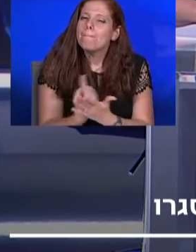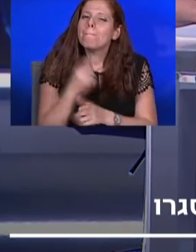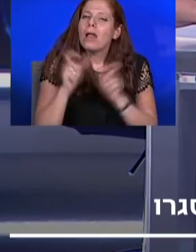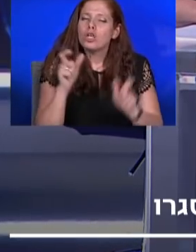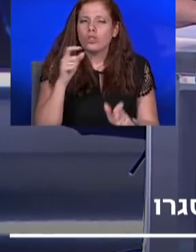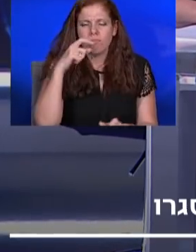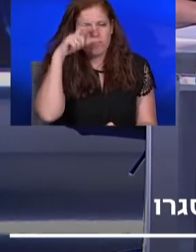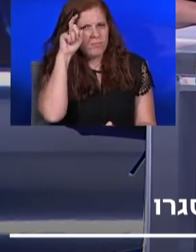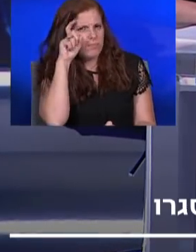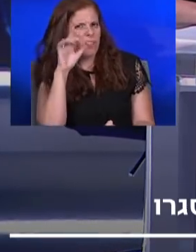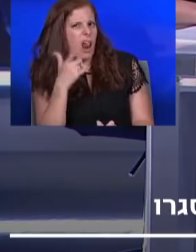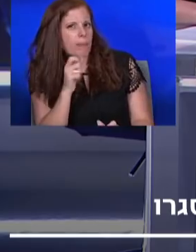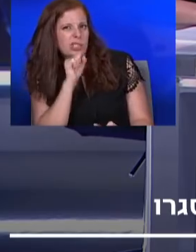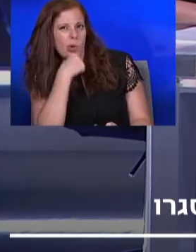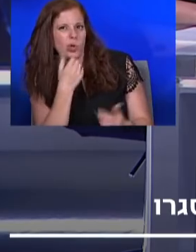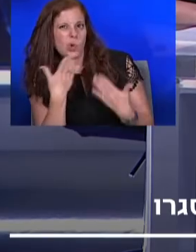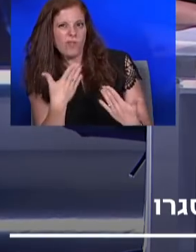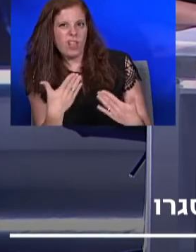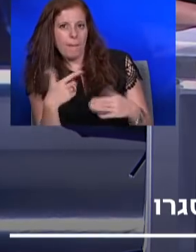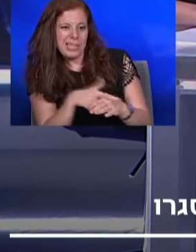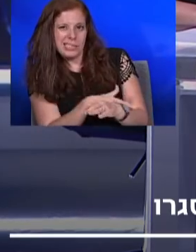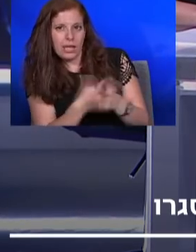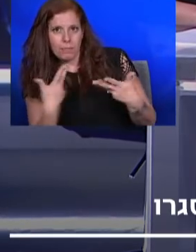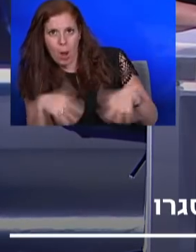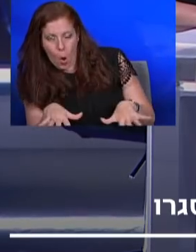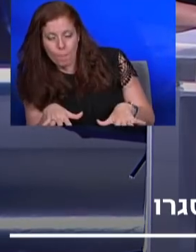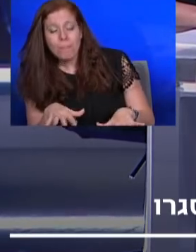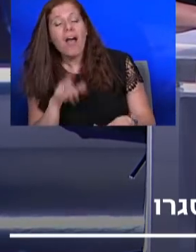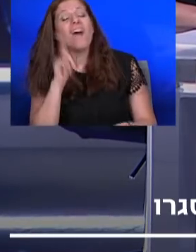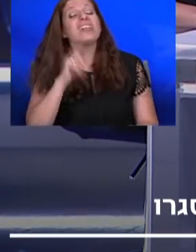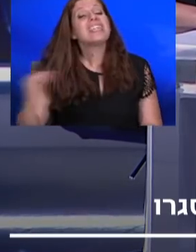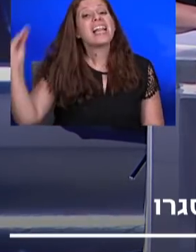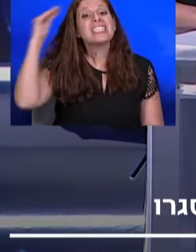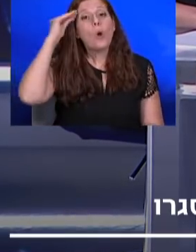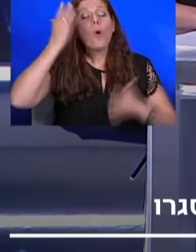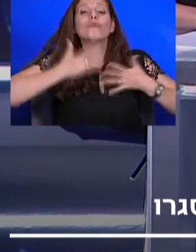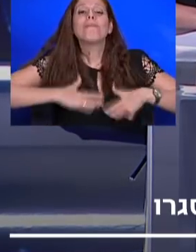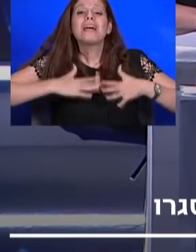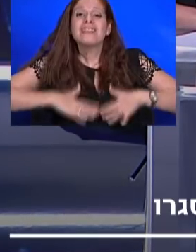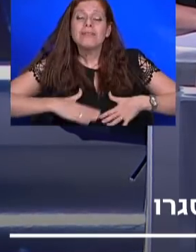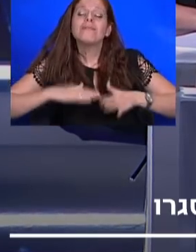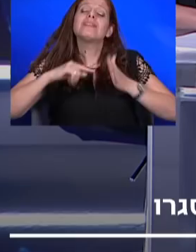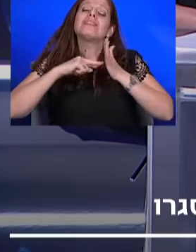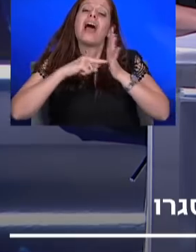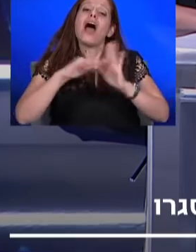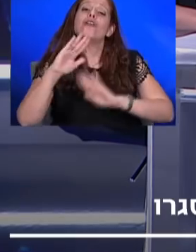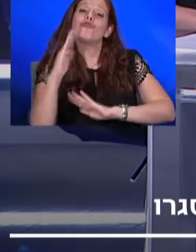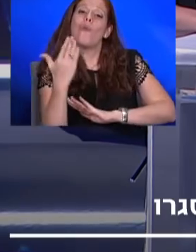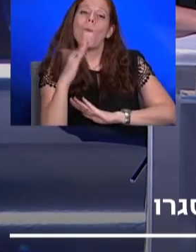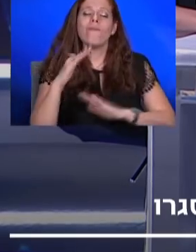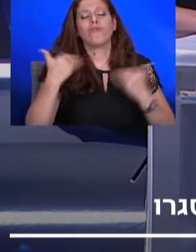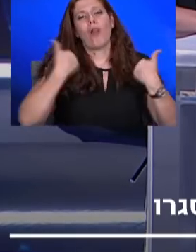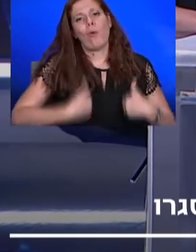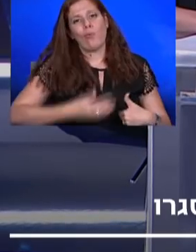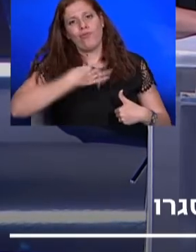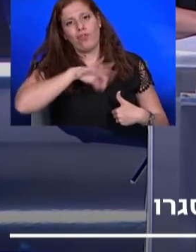היסטוריונית של אופנה מתעסקת בעירום? אבל צריך לזכור שבגדים הם השיקוף של הגוף שלנו, הם כמו איזה קליפה אנושית,